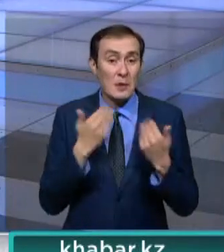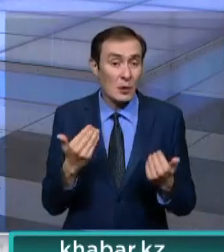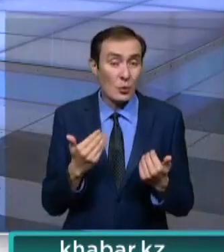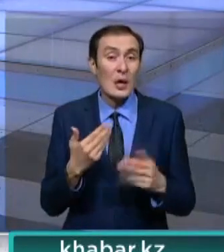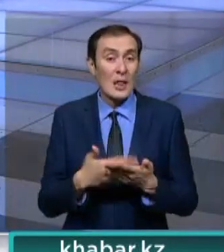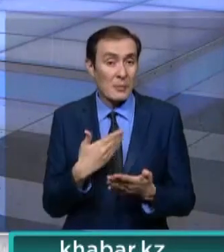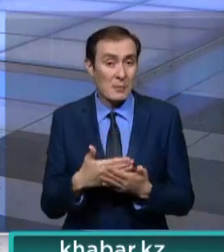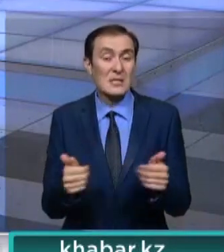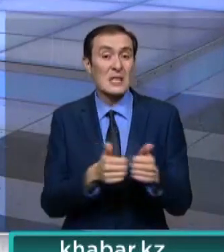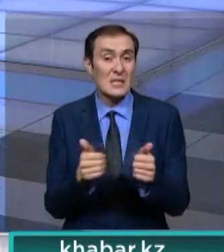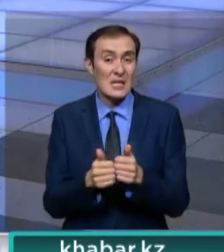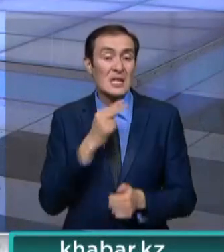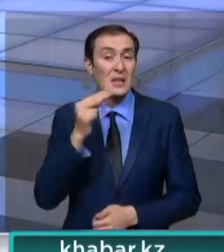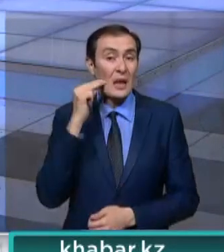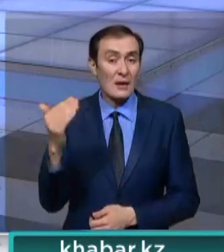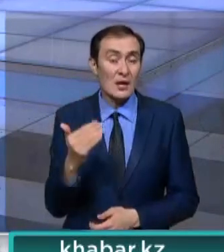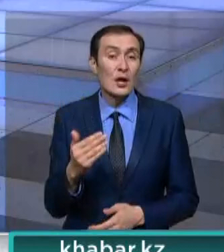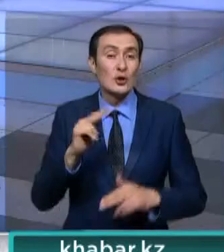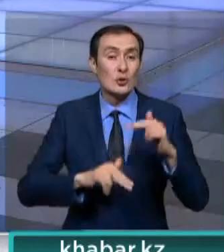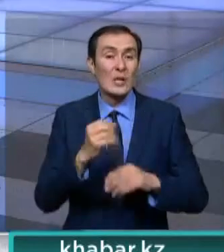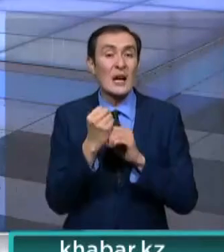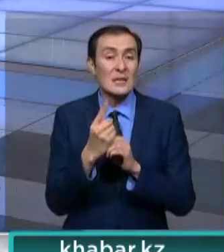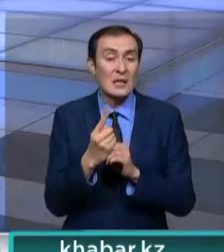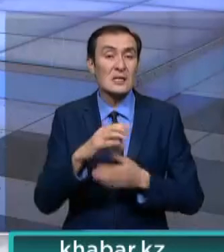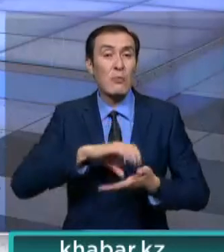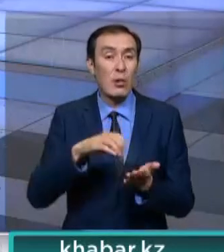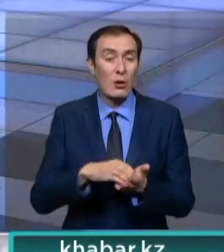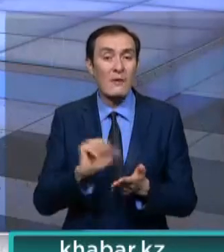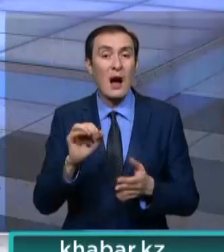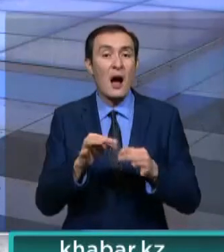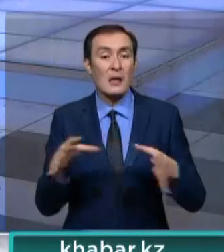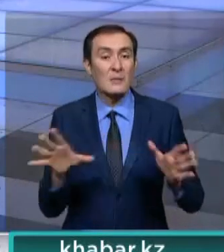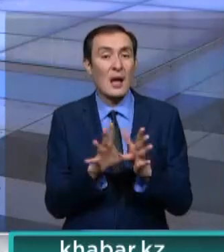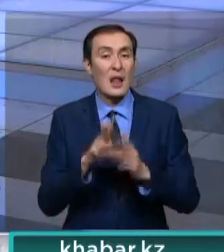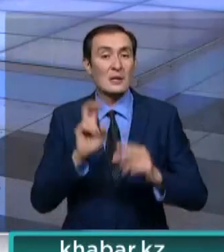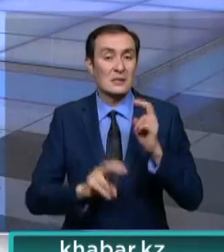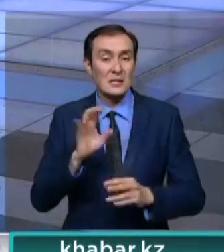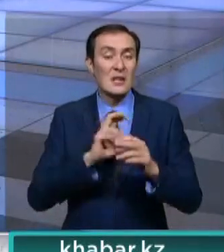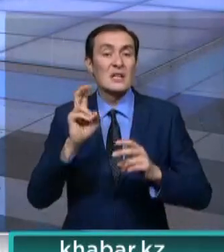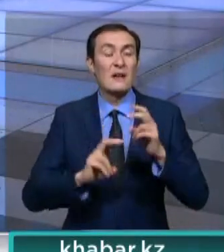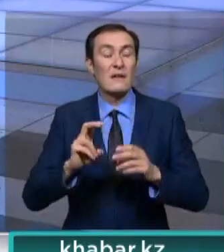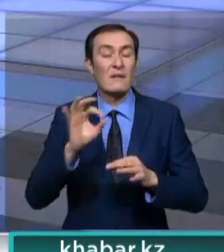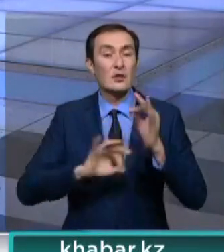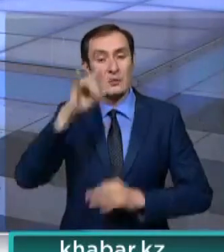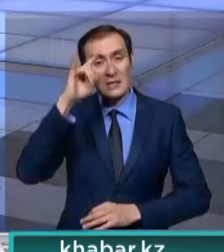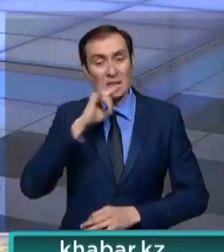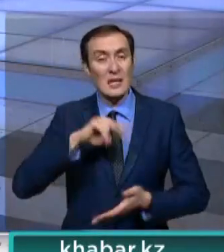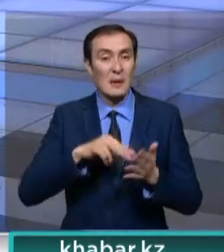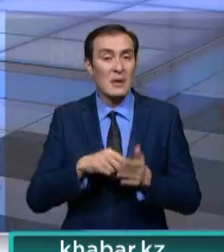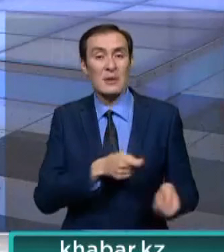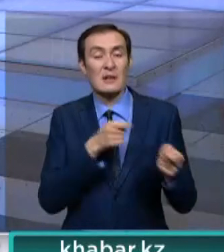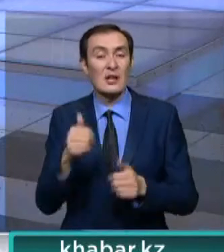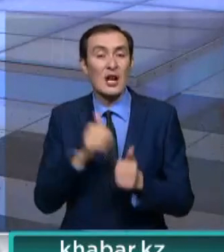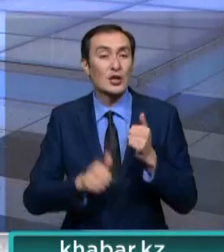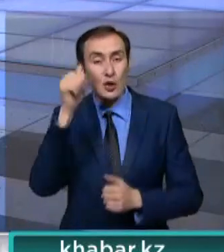из точек, к примеру, соседняя Поднебесная, где строят 11 блоков атомных электростанций. С завода в Восточном Казахстане туда намерены